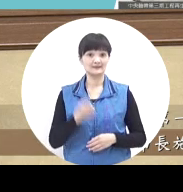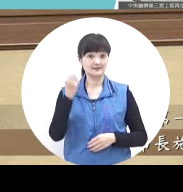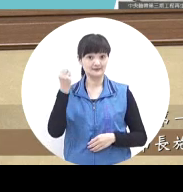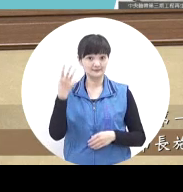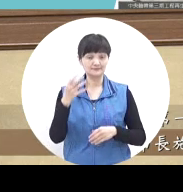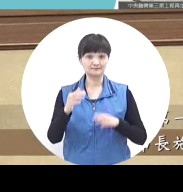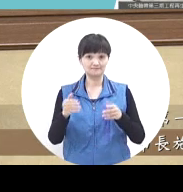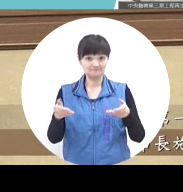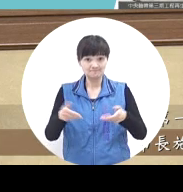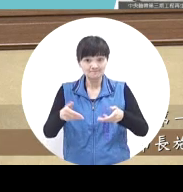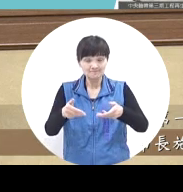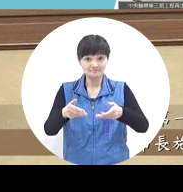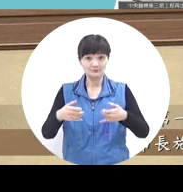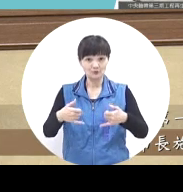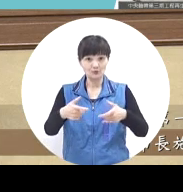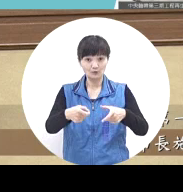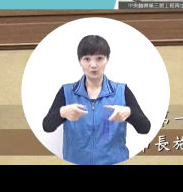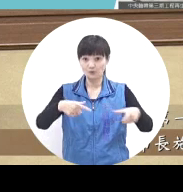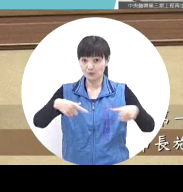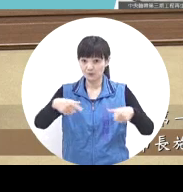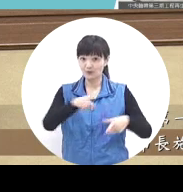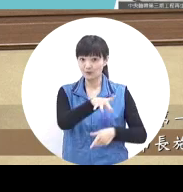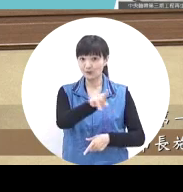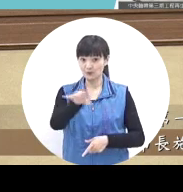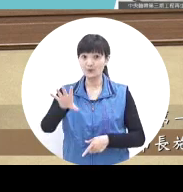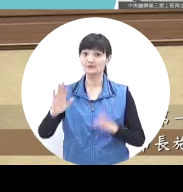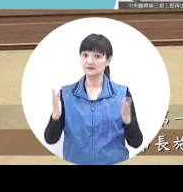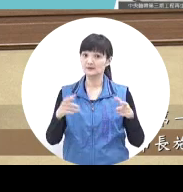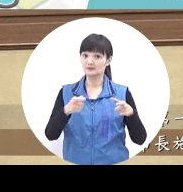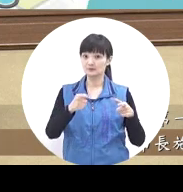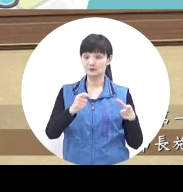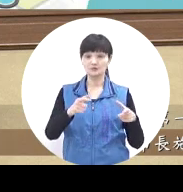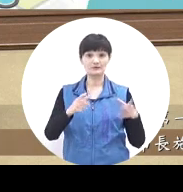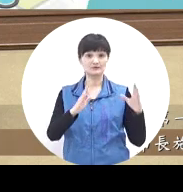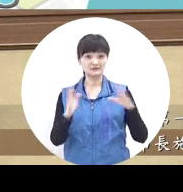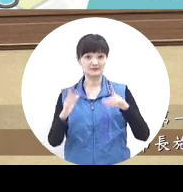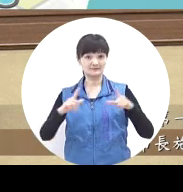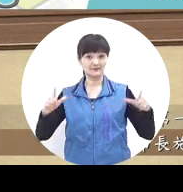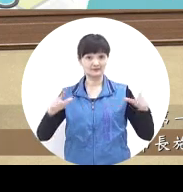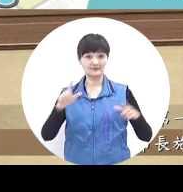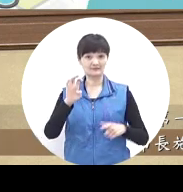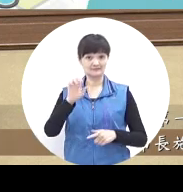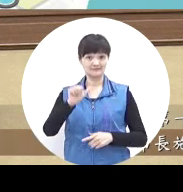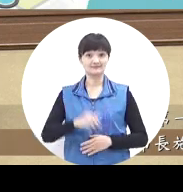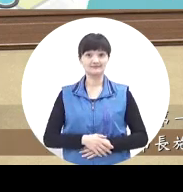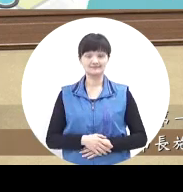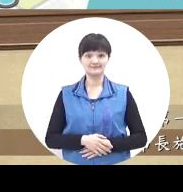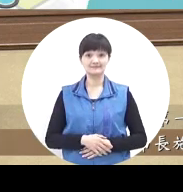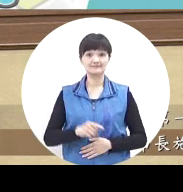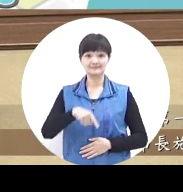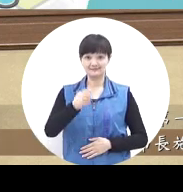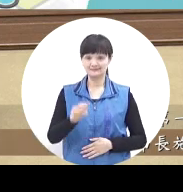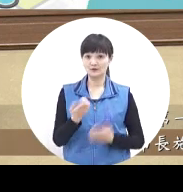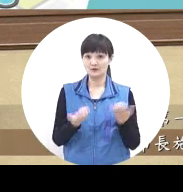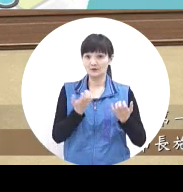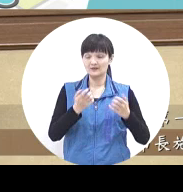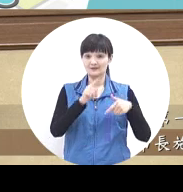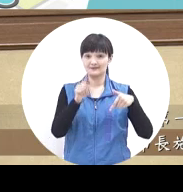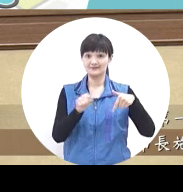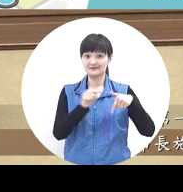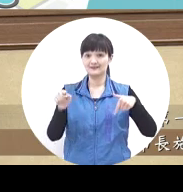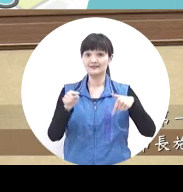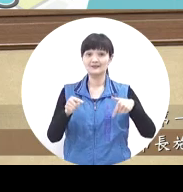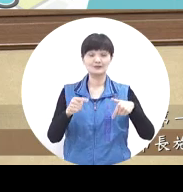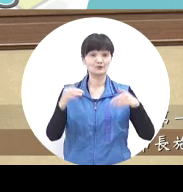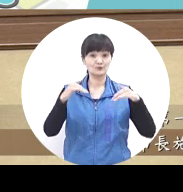公园，那今年最少可以达到45公顷。我们的温仔径是今年